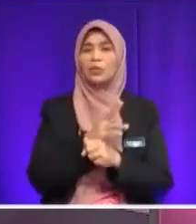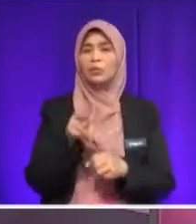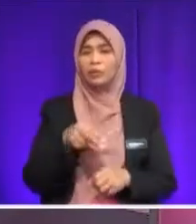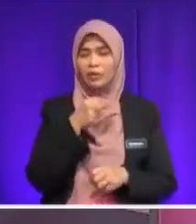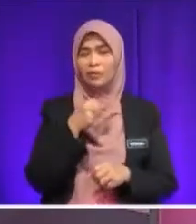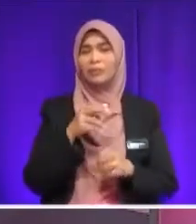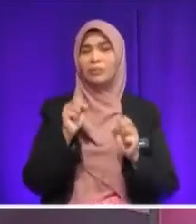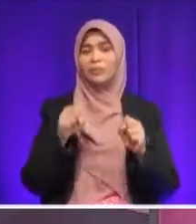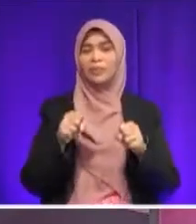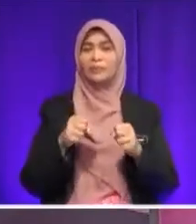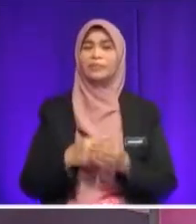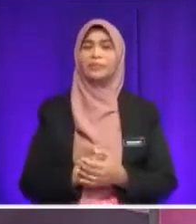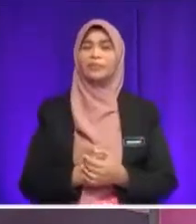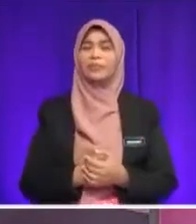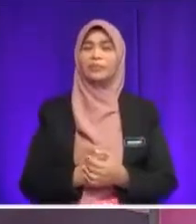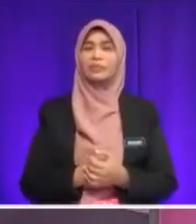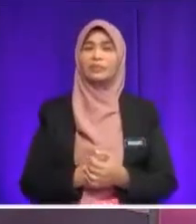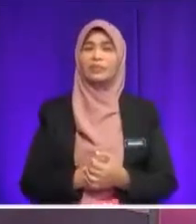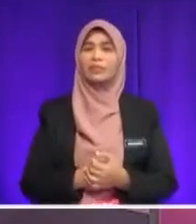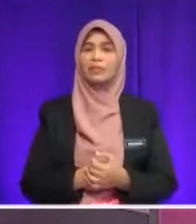jadi kalau tidak